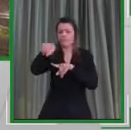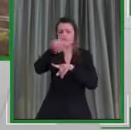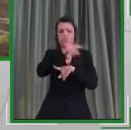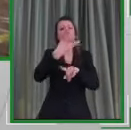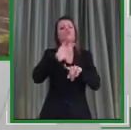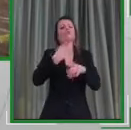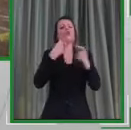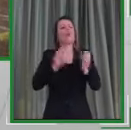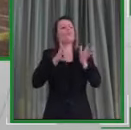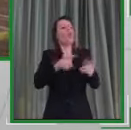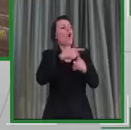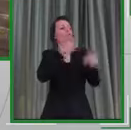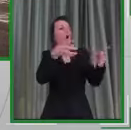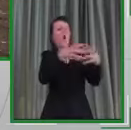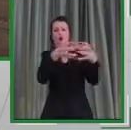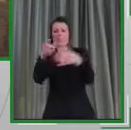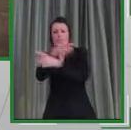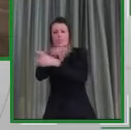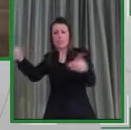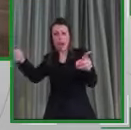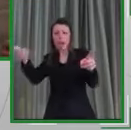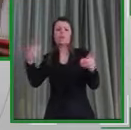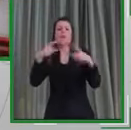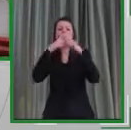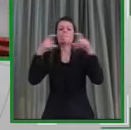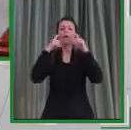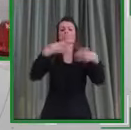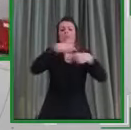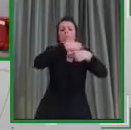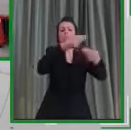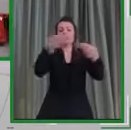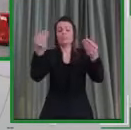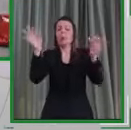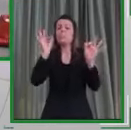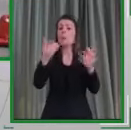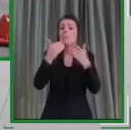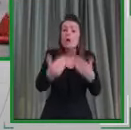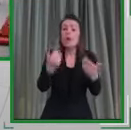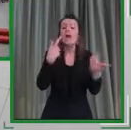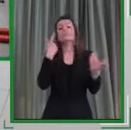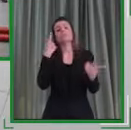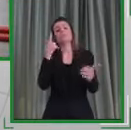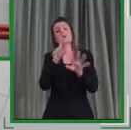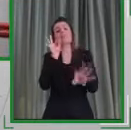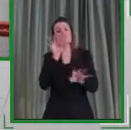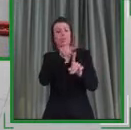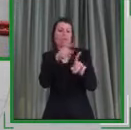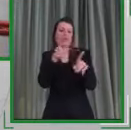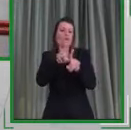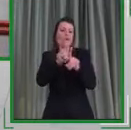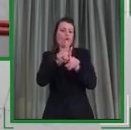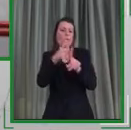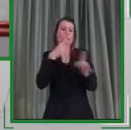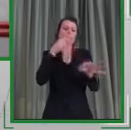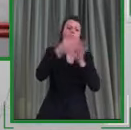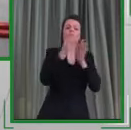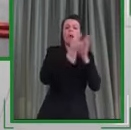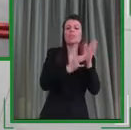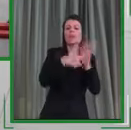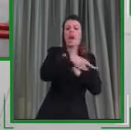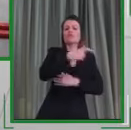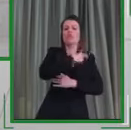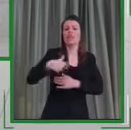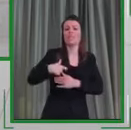distribuiranno su indicazione dei sindaci a tutti coloro che ne avranno bisogno solo le prime